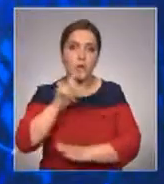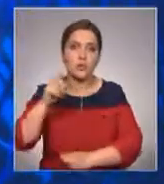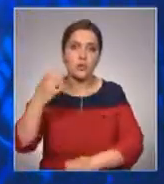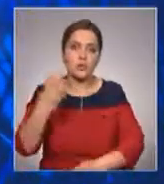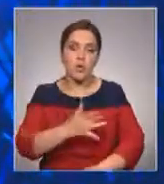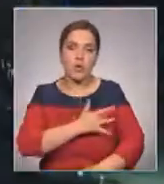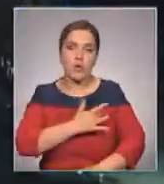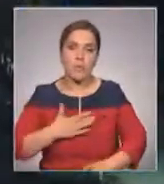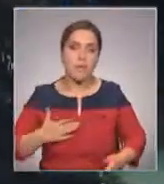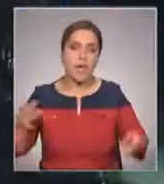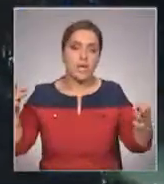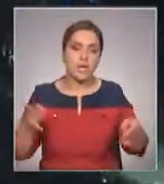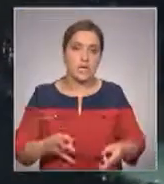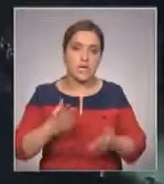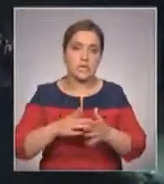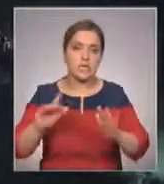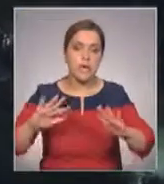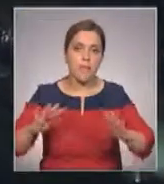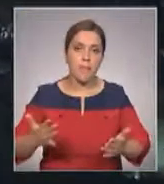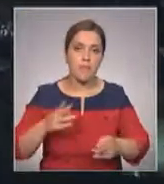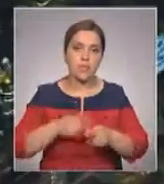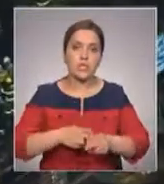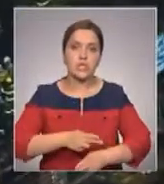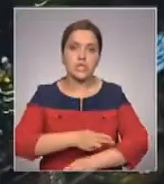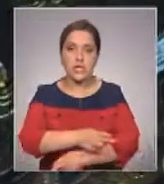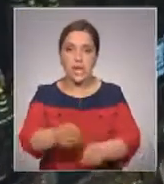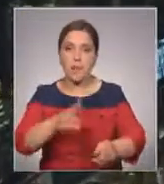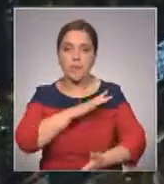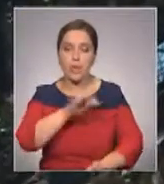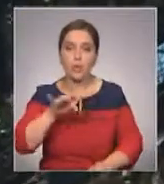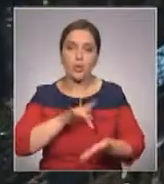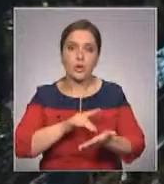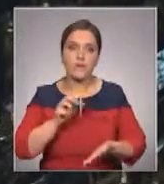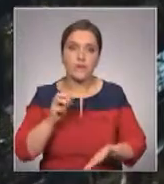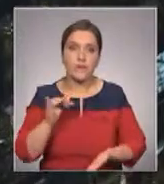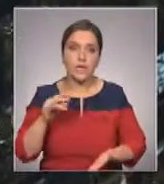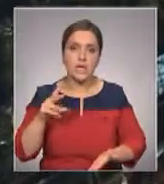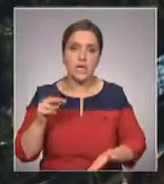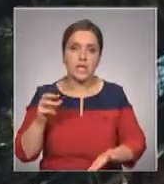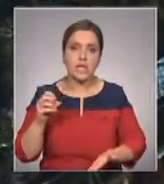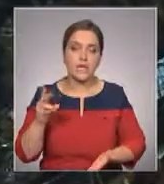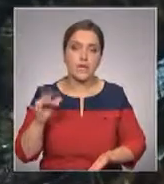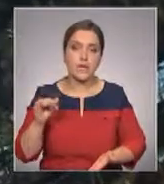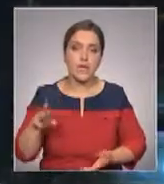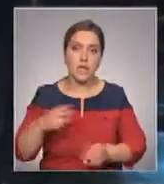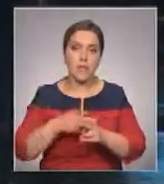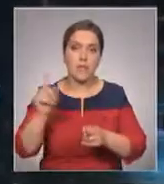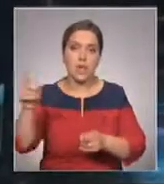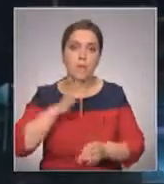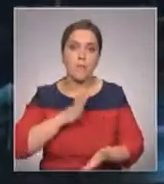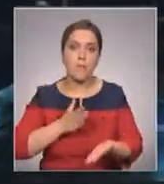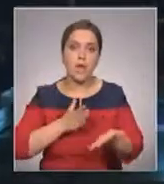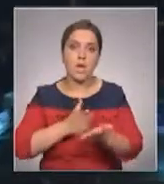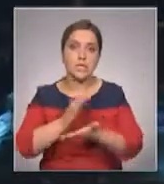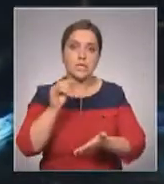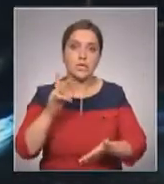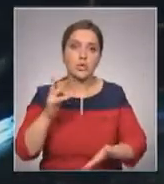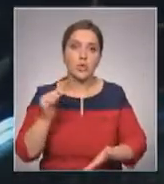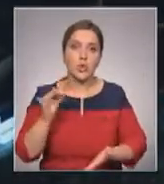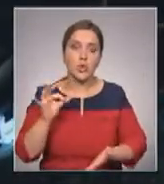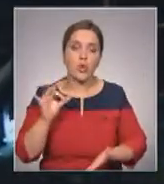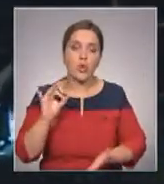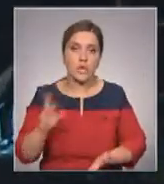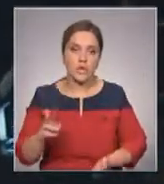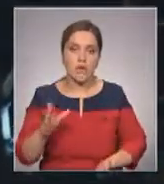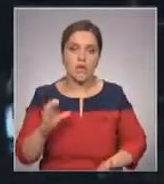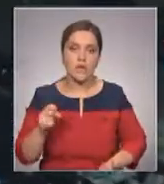получили ранения. Инцидент произошел на железнодорожных путях города Филадельфия. Состав следовал из Нью-Йорка в Вашингтон. В момент